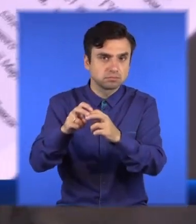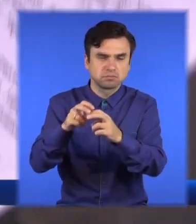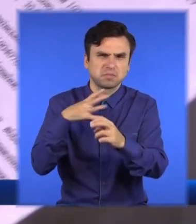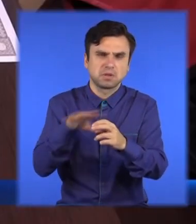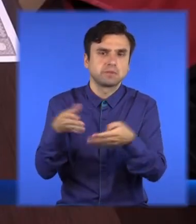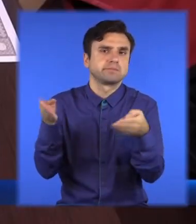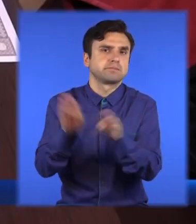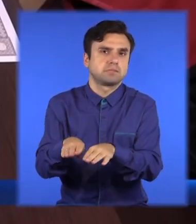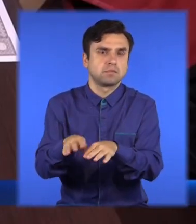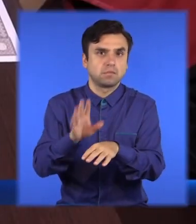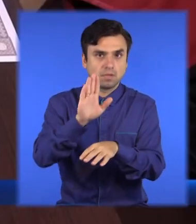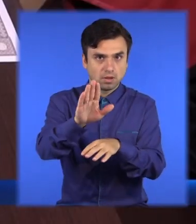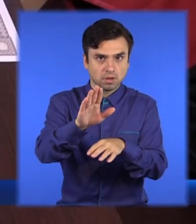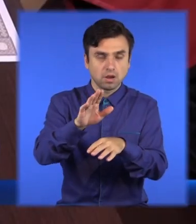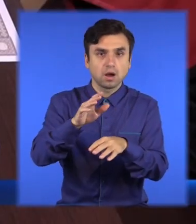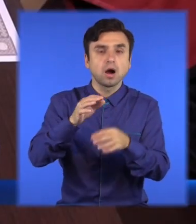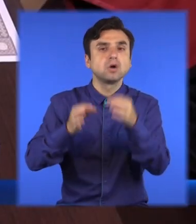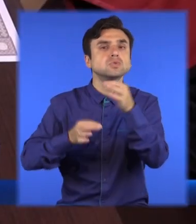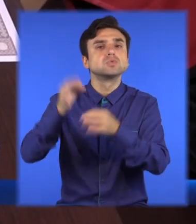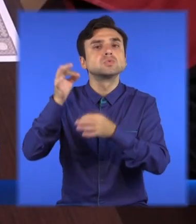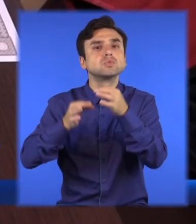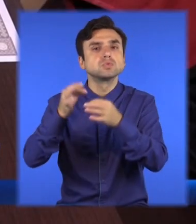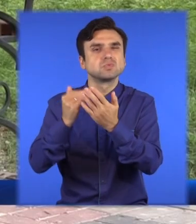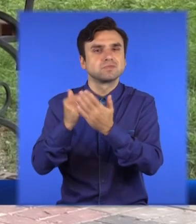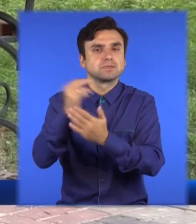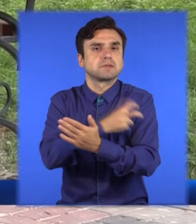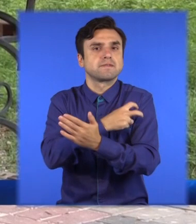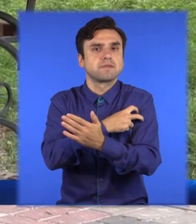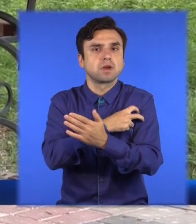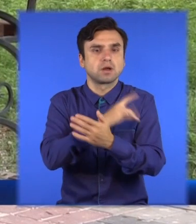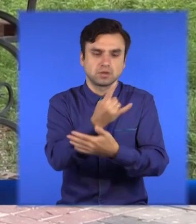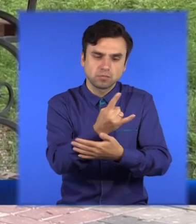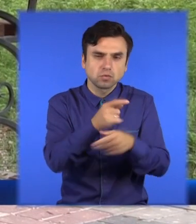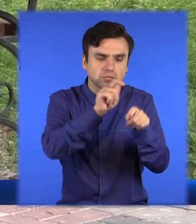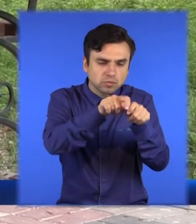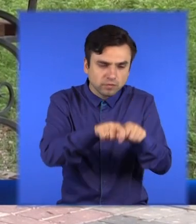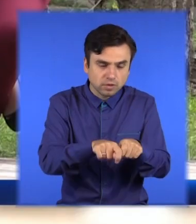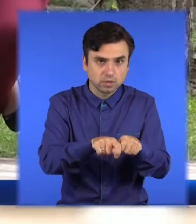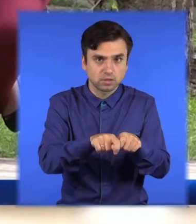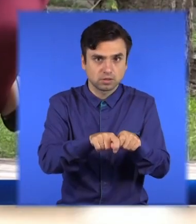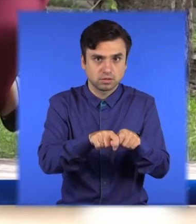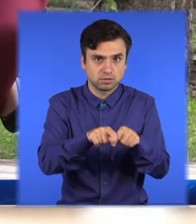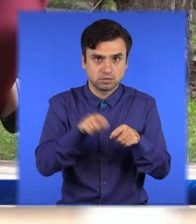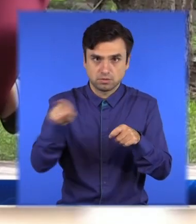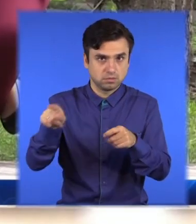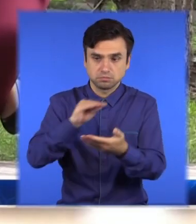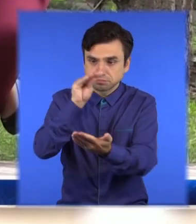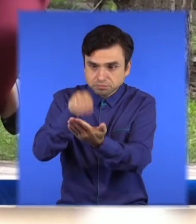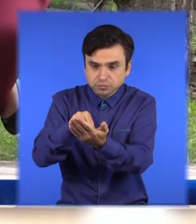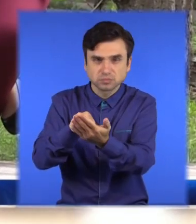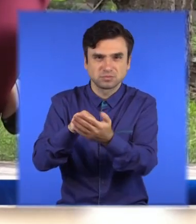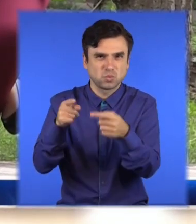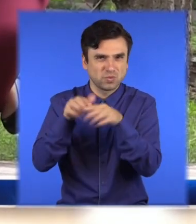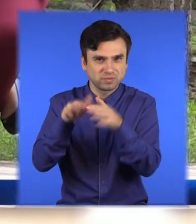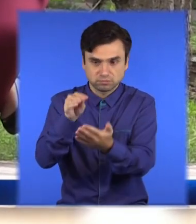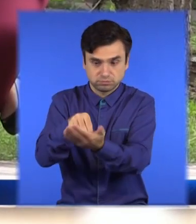починаючи розслідування. Інакше як пояснити те, що до кримінального провадження не долучили висновок судово-медичної експертизи, результати